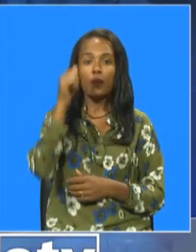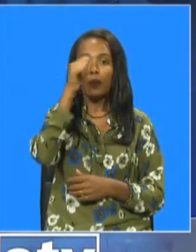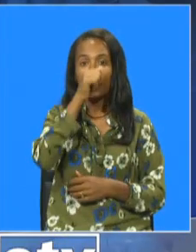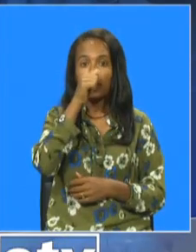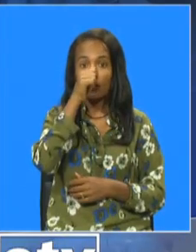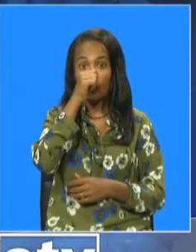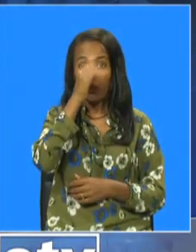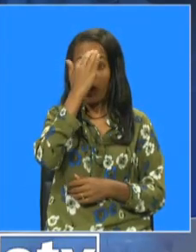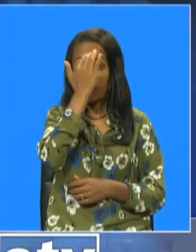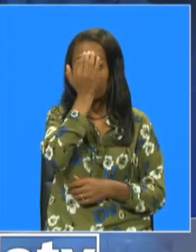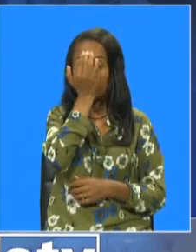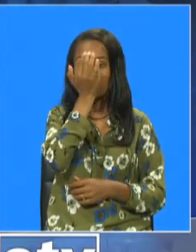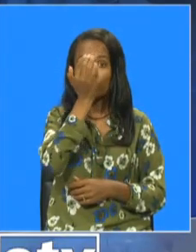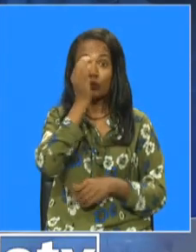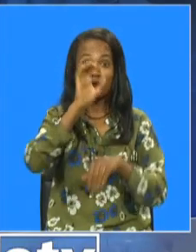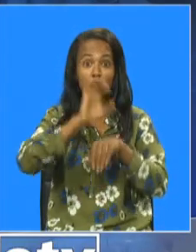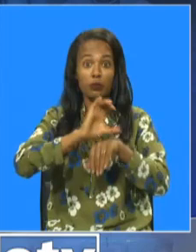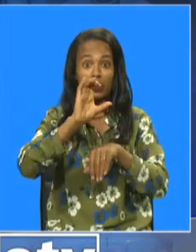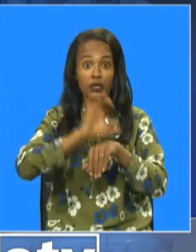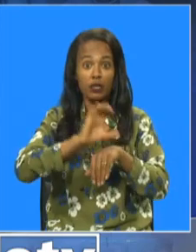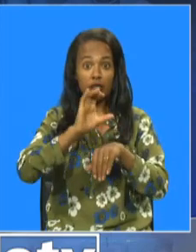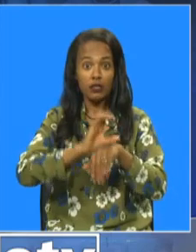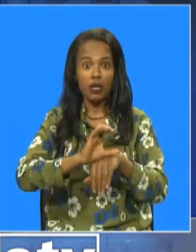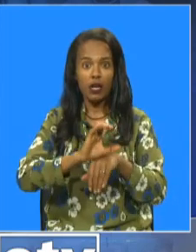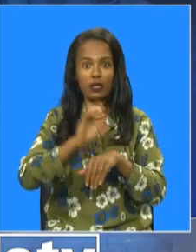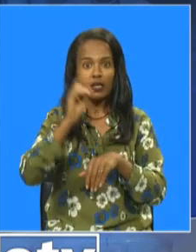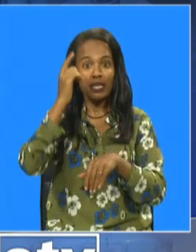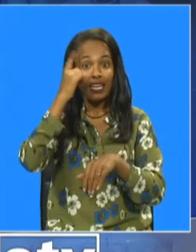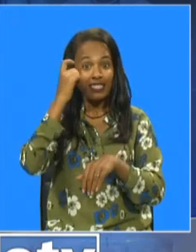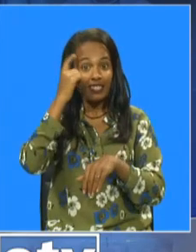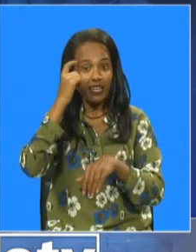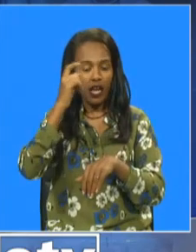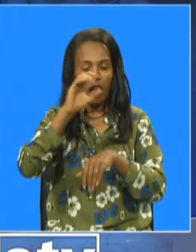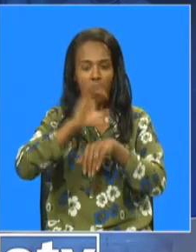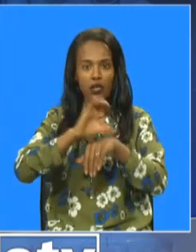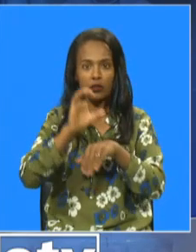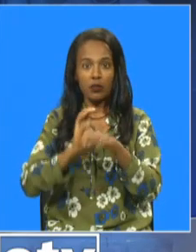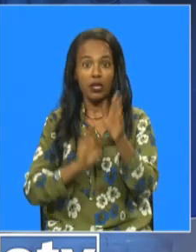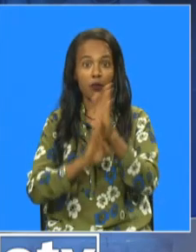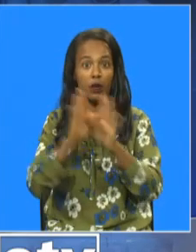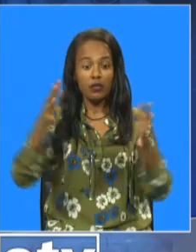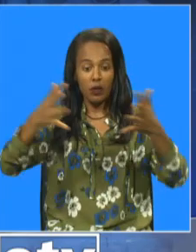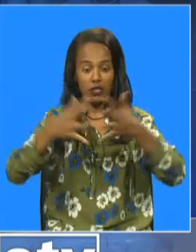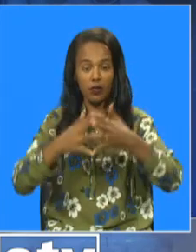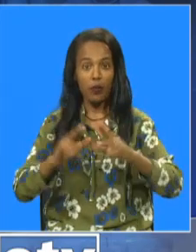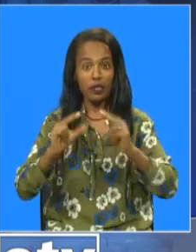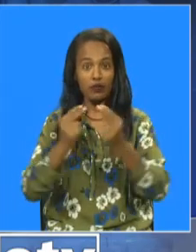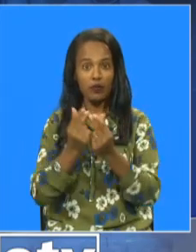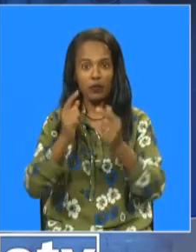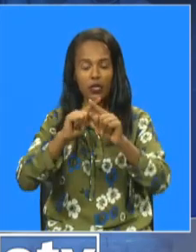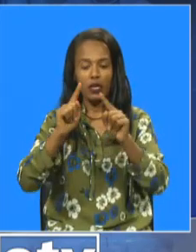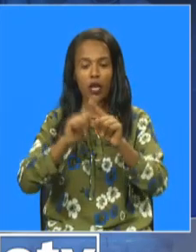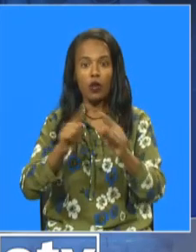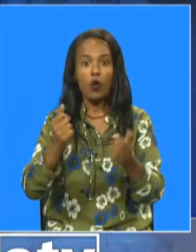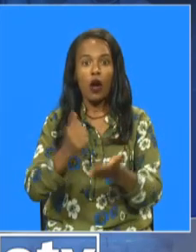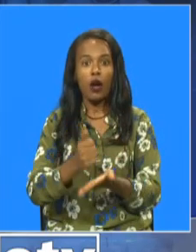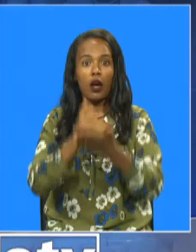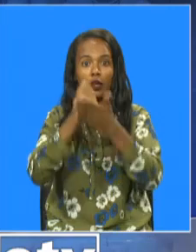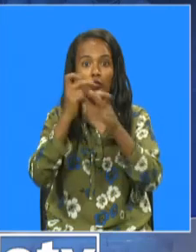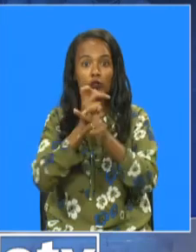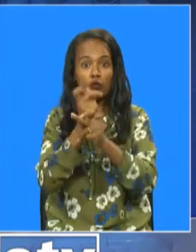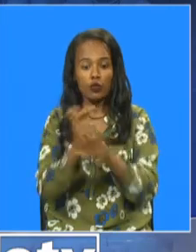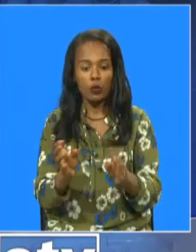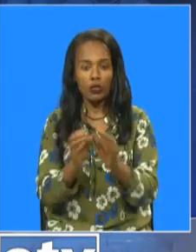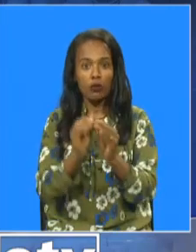በኢትዮጵያ ኦርቶዶክስ ተዋህዶ ቤተክርስቲያን የትግራይ ሀገረ ስብከት ለማት ማስተባበሪያ ጽፈት ቤት ከተለያዩ ለጋሽ ድርጅቶች